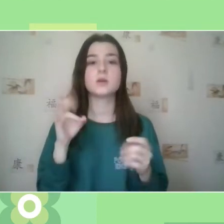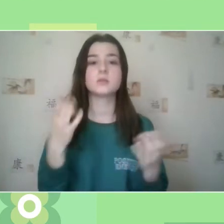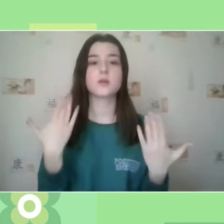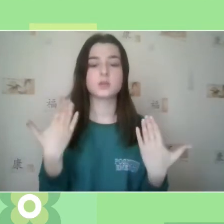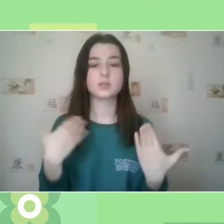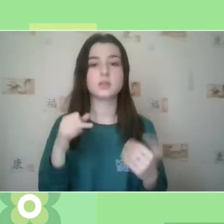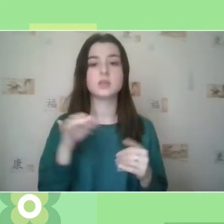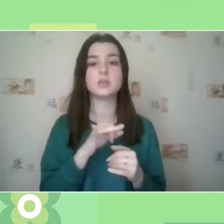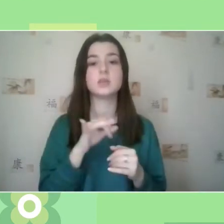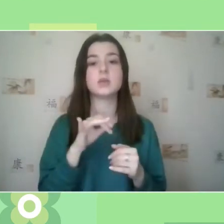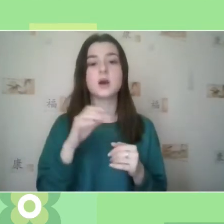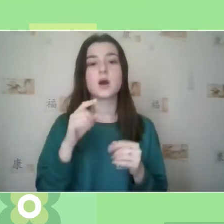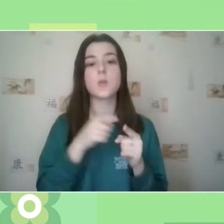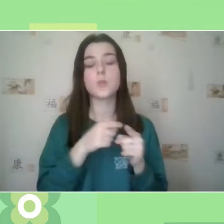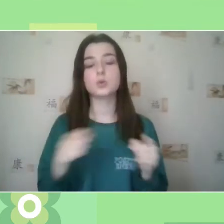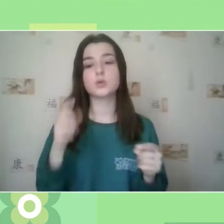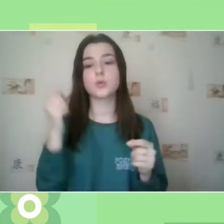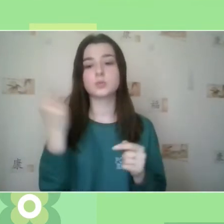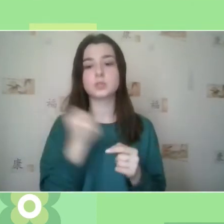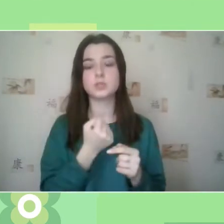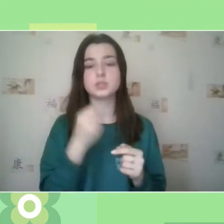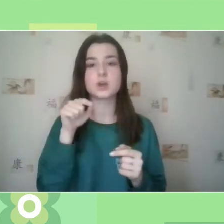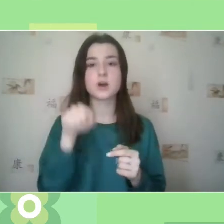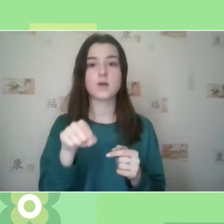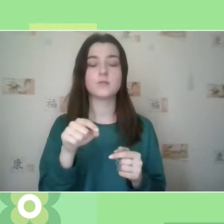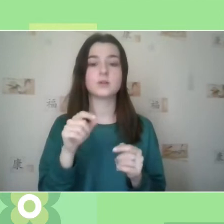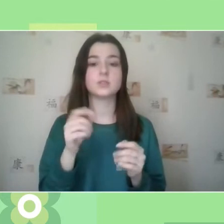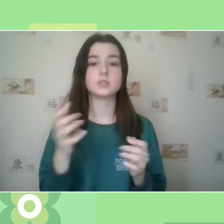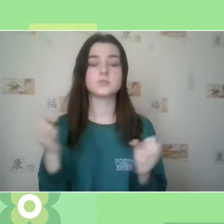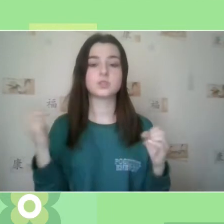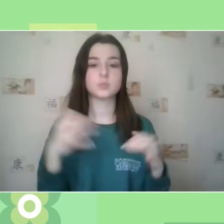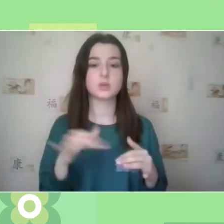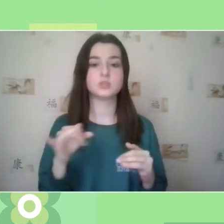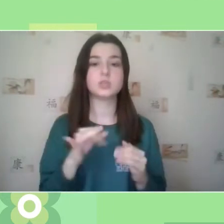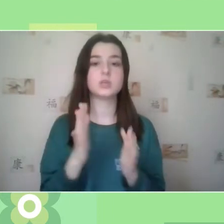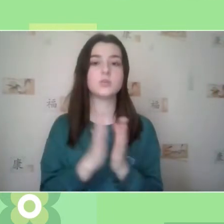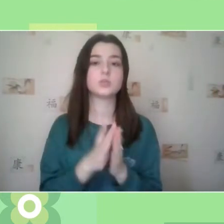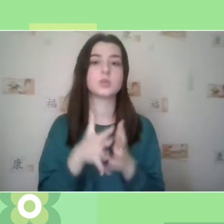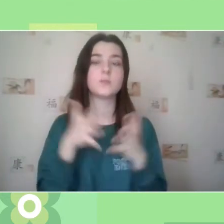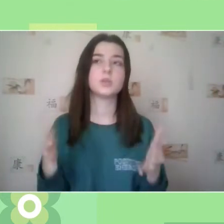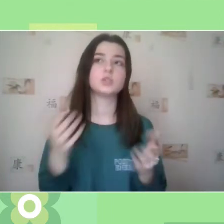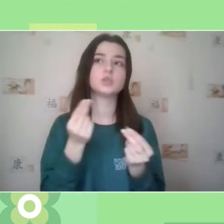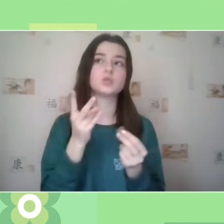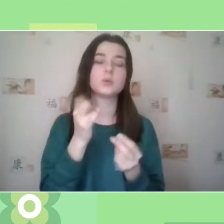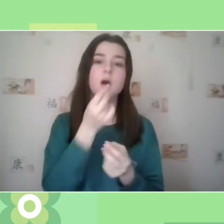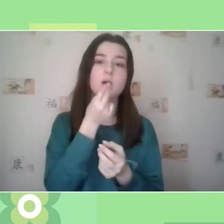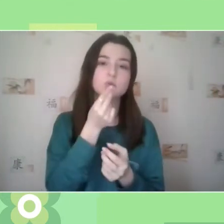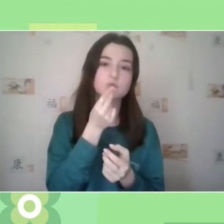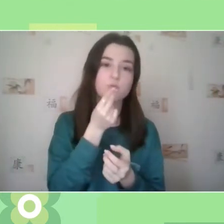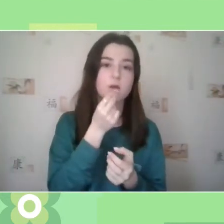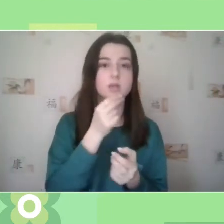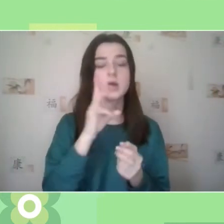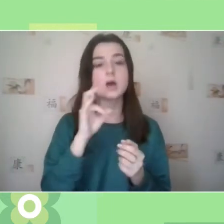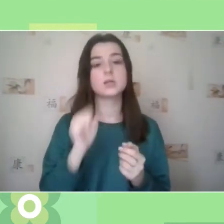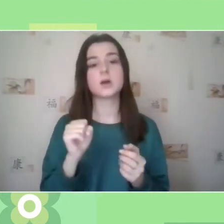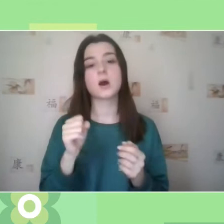хоча протягом тижня вони постійно збирають і просять перерахувати, ну, більші суми на харчування, на, не знаю,